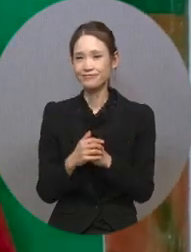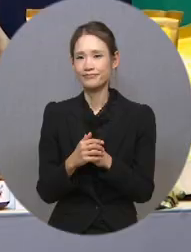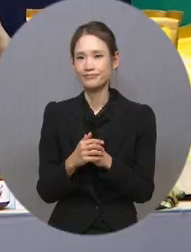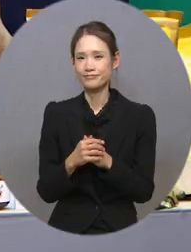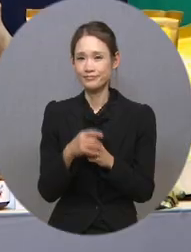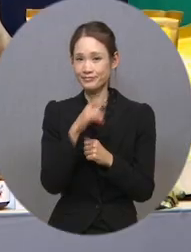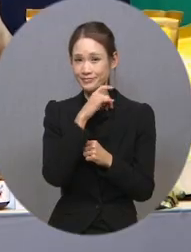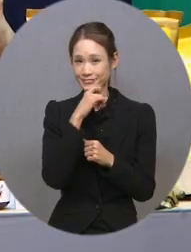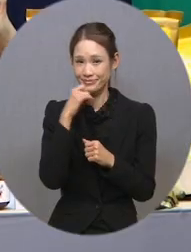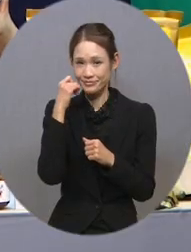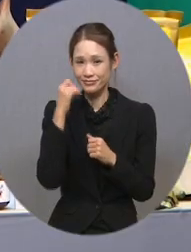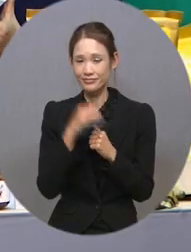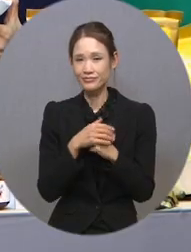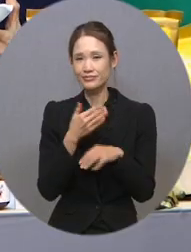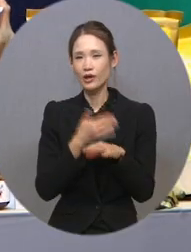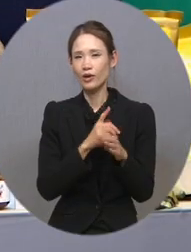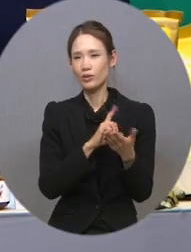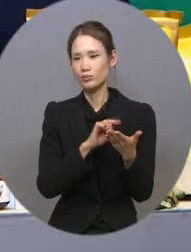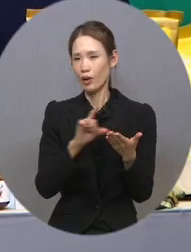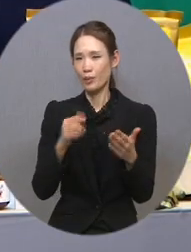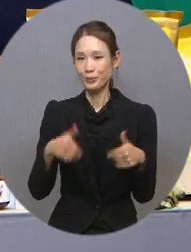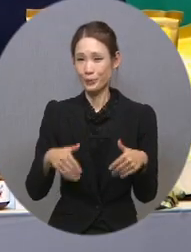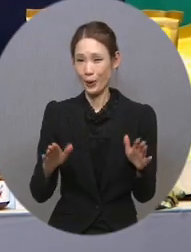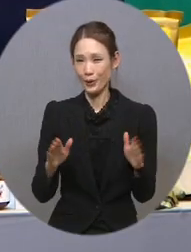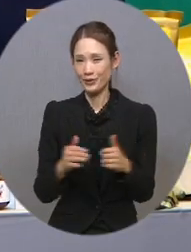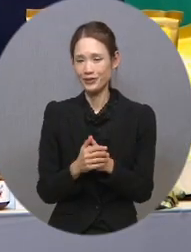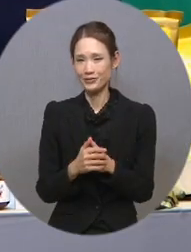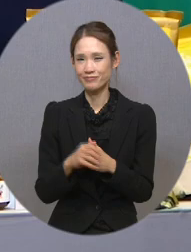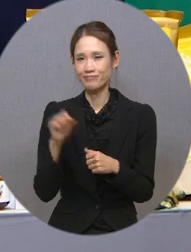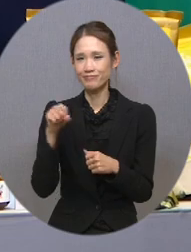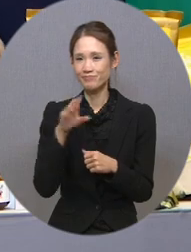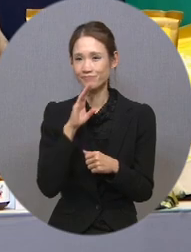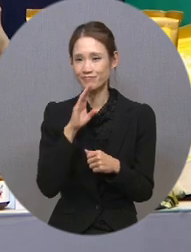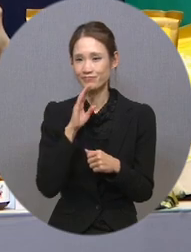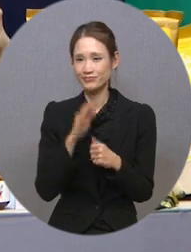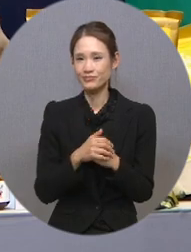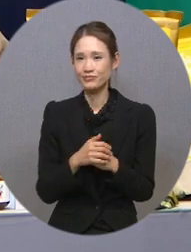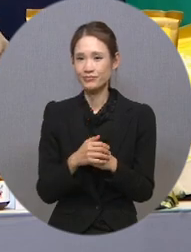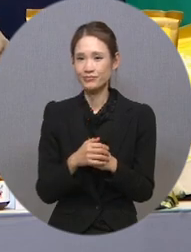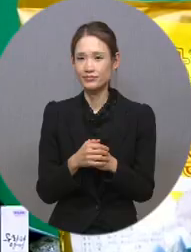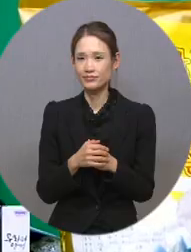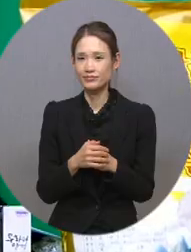맛있죠? 맛있어. 다른 맛좀 필요 없네. 응. 맞아. 예.